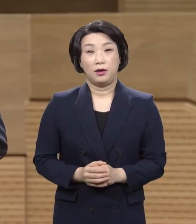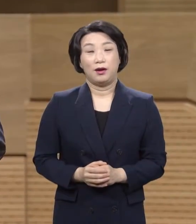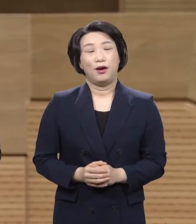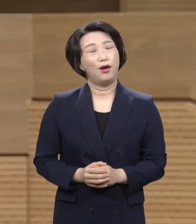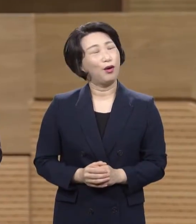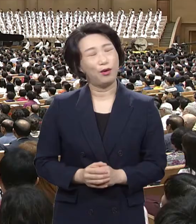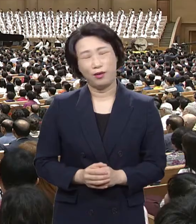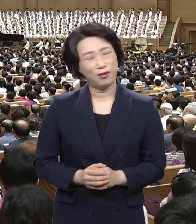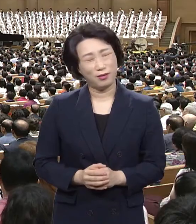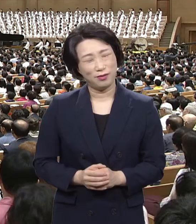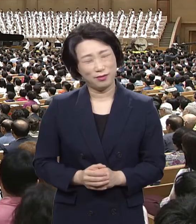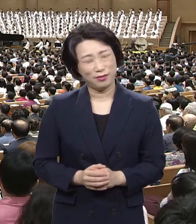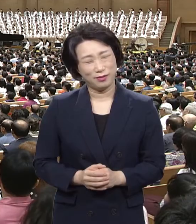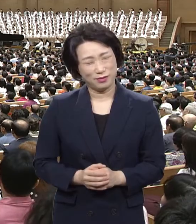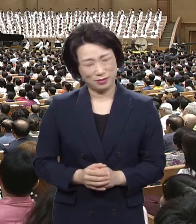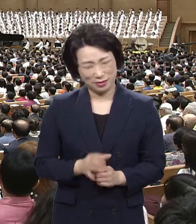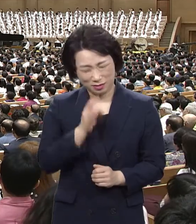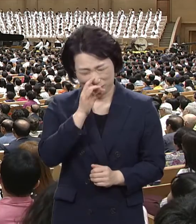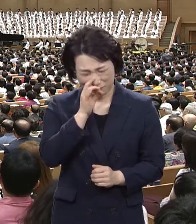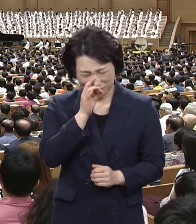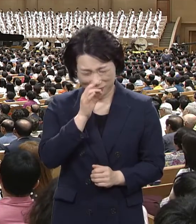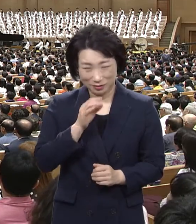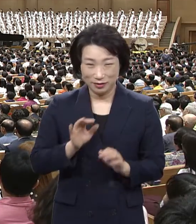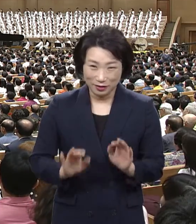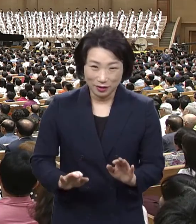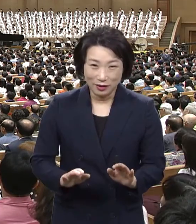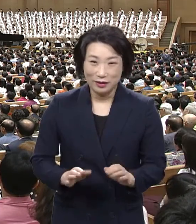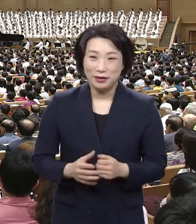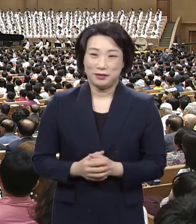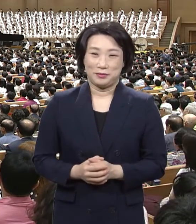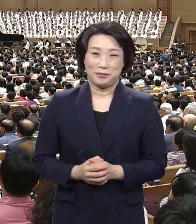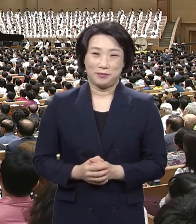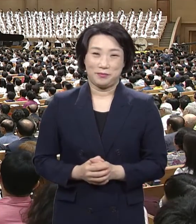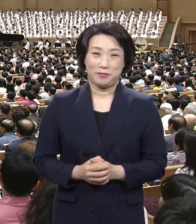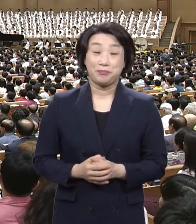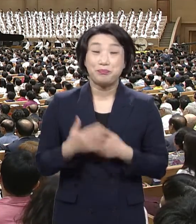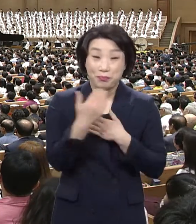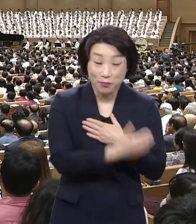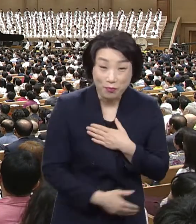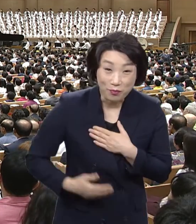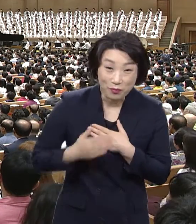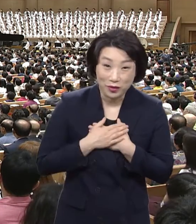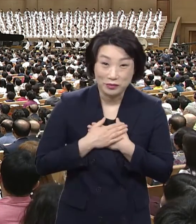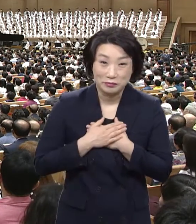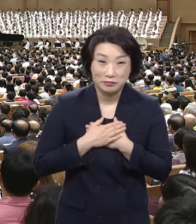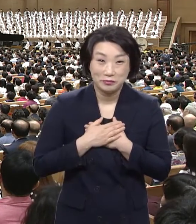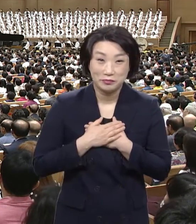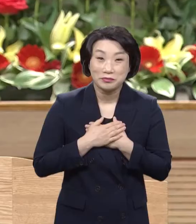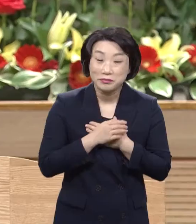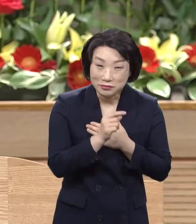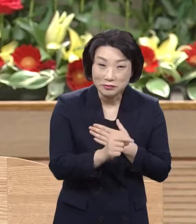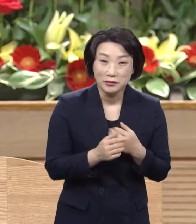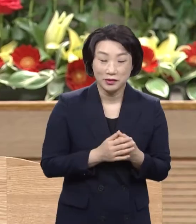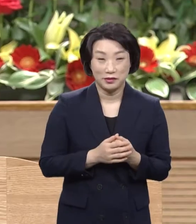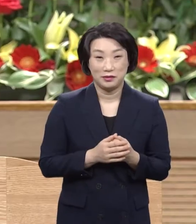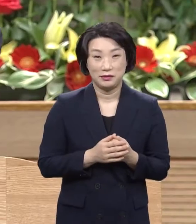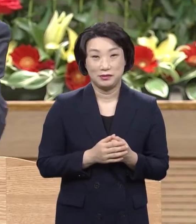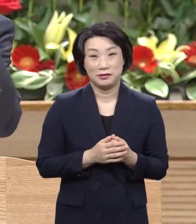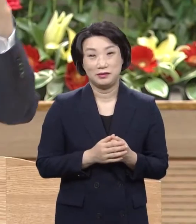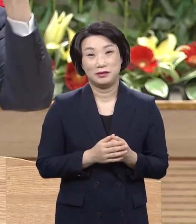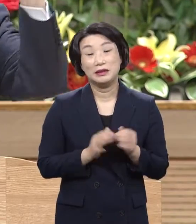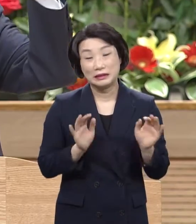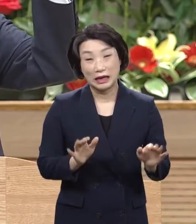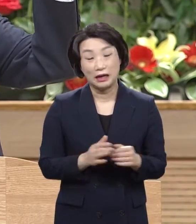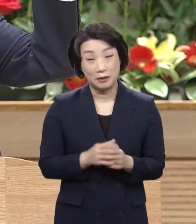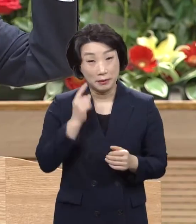큰 사건이죠. 응? 이렇게 육신이 이런 녀석인데 육체가,